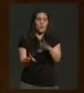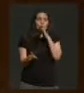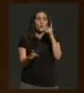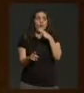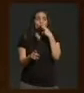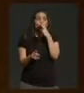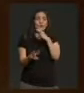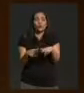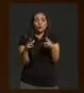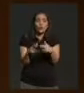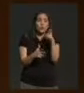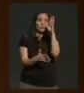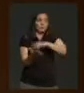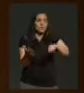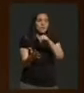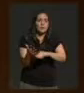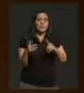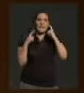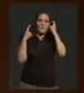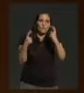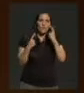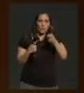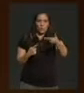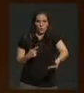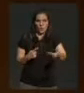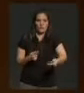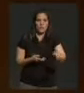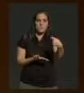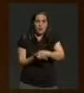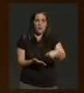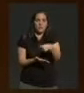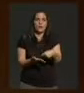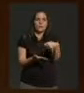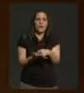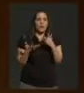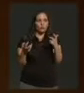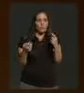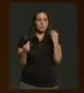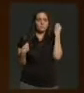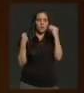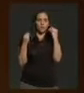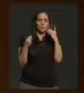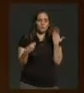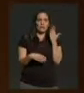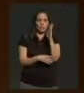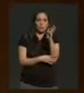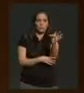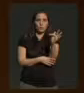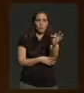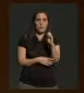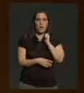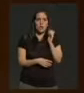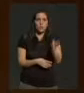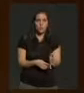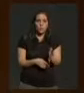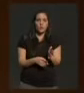egoera ekonomikoa ona denean, klubak berak bez zein kontsumarako prezioaren indizea bere gain hartu